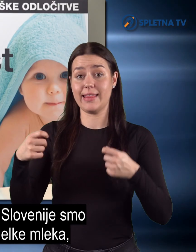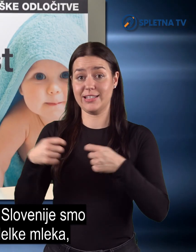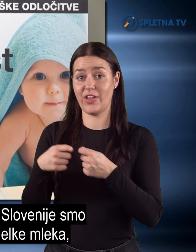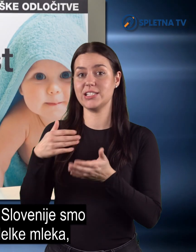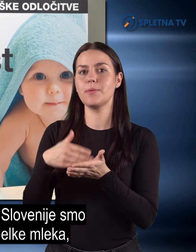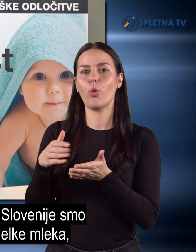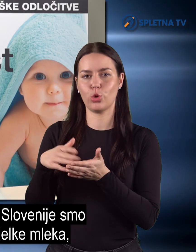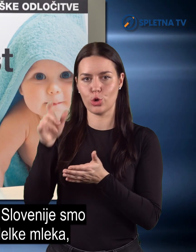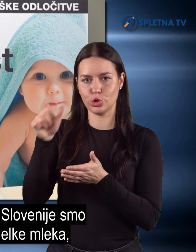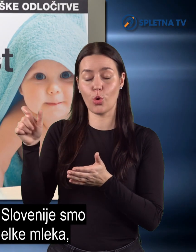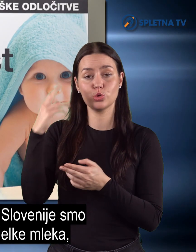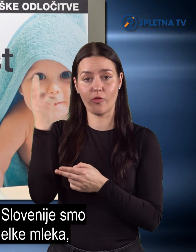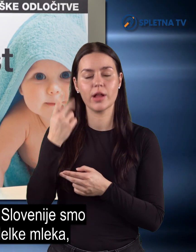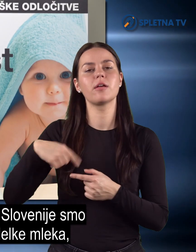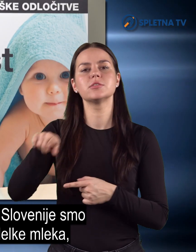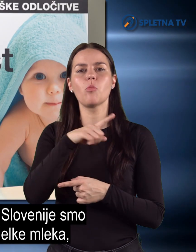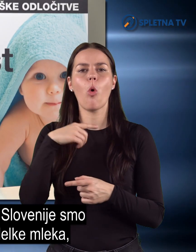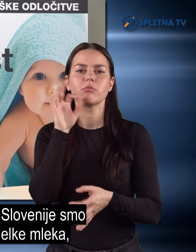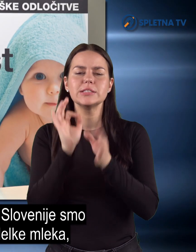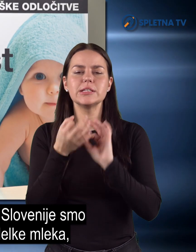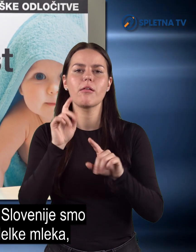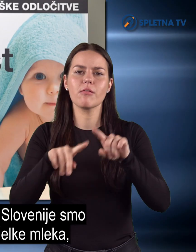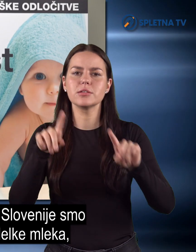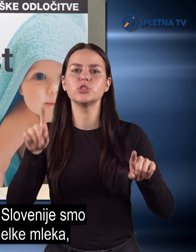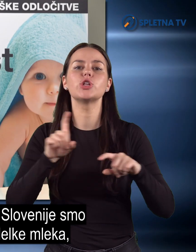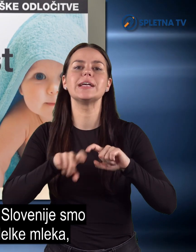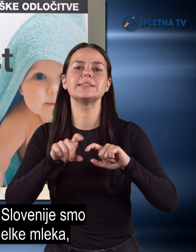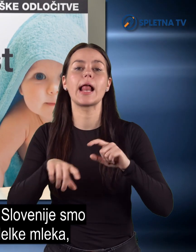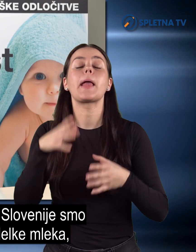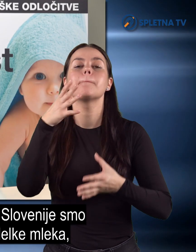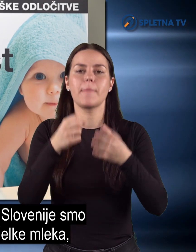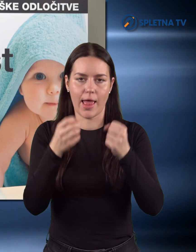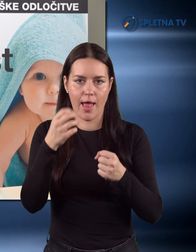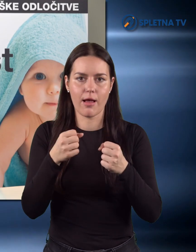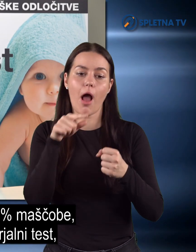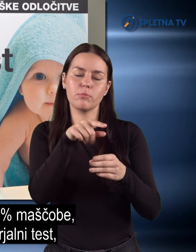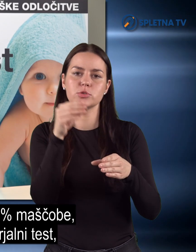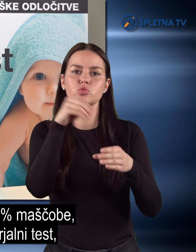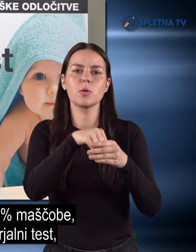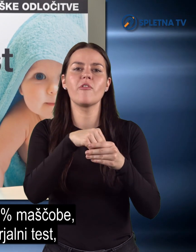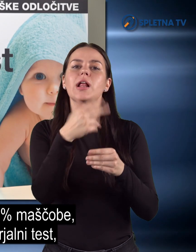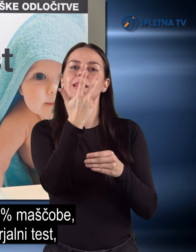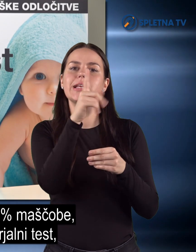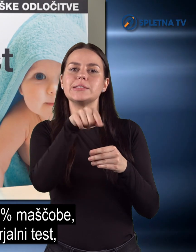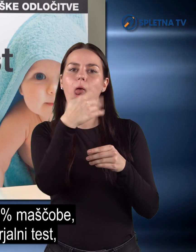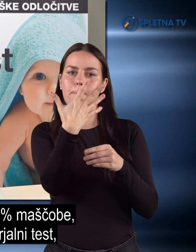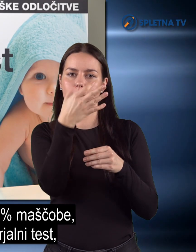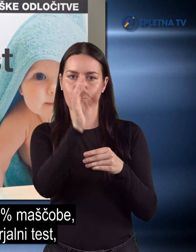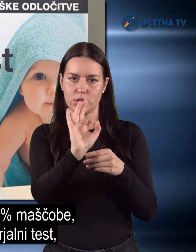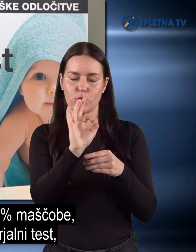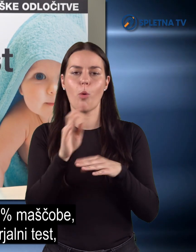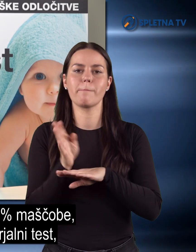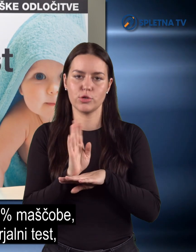Zdaj, na Zvezi potrošnikov Slovenije smo testirali različne izdelke mleka, ki so vsebovali